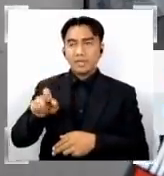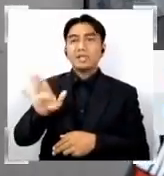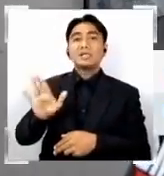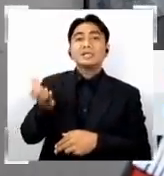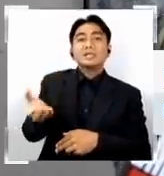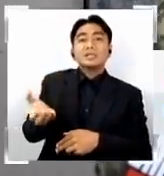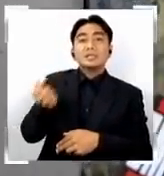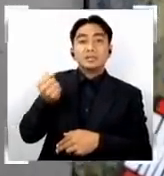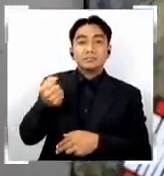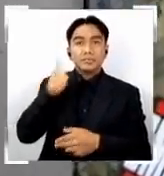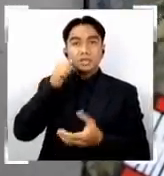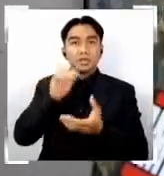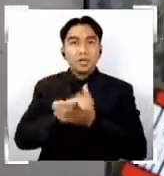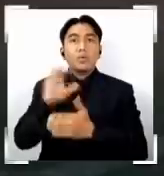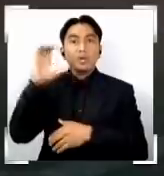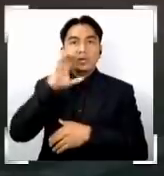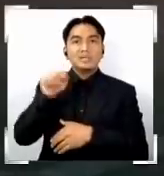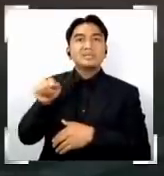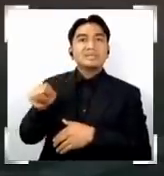niya.